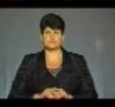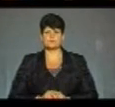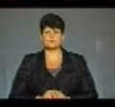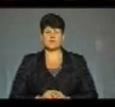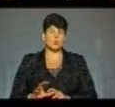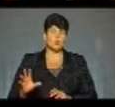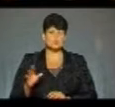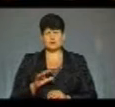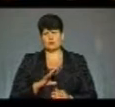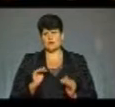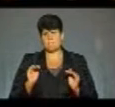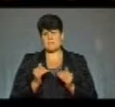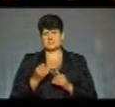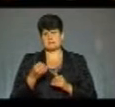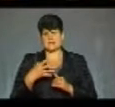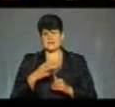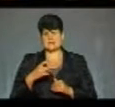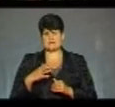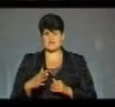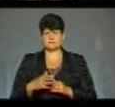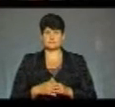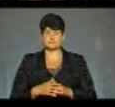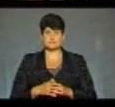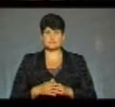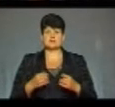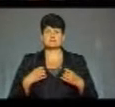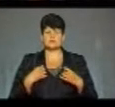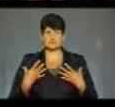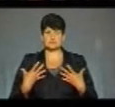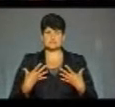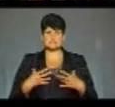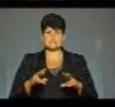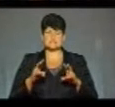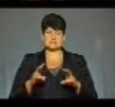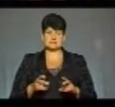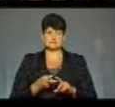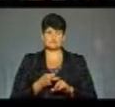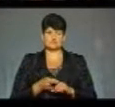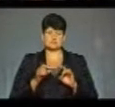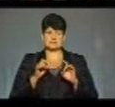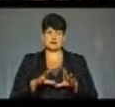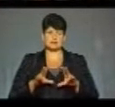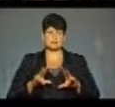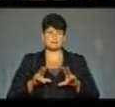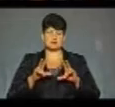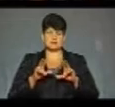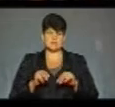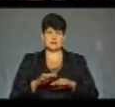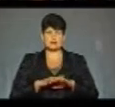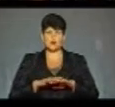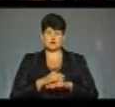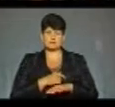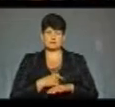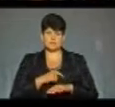Усе тривало менш як 15 хвилин. І урочисте засідання з нагоди складання присяги народними